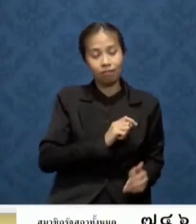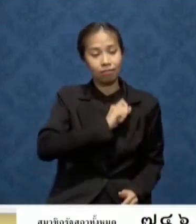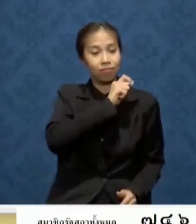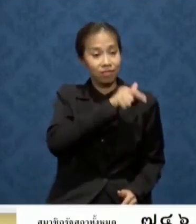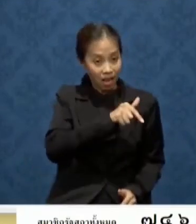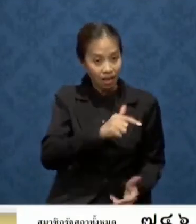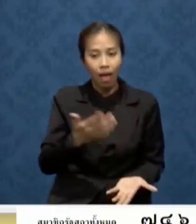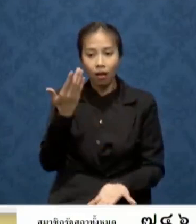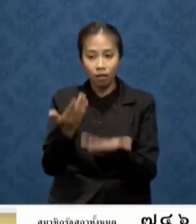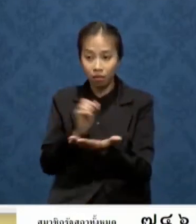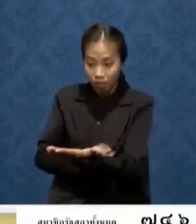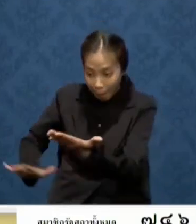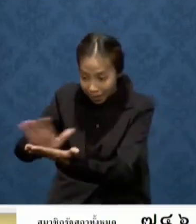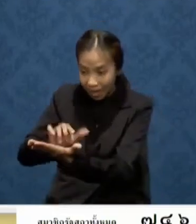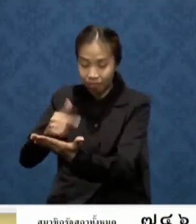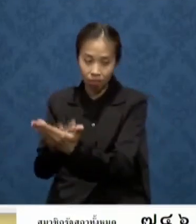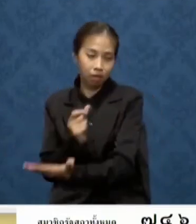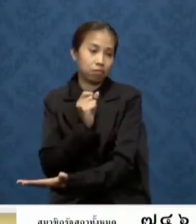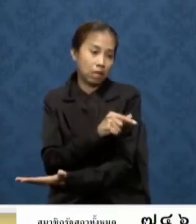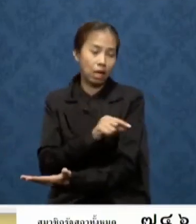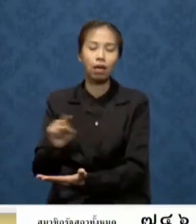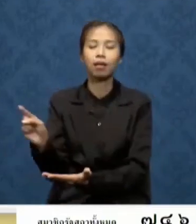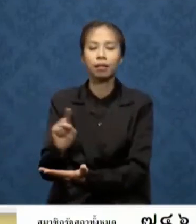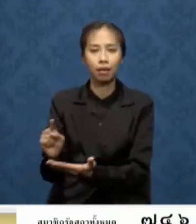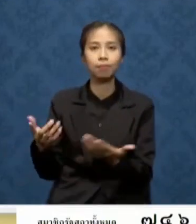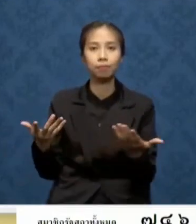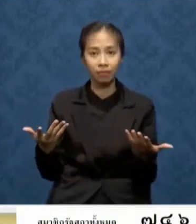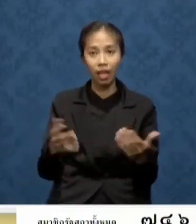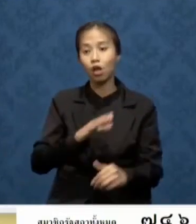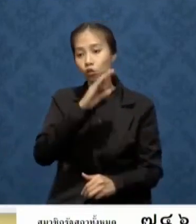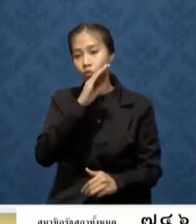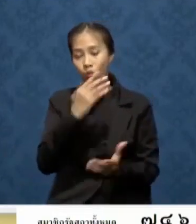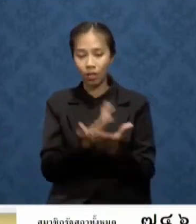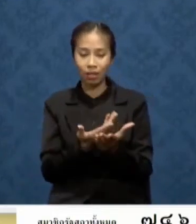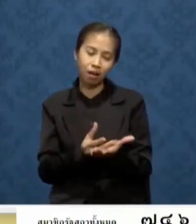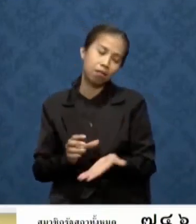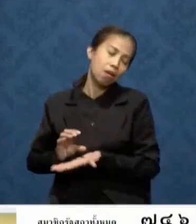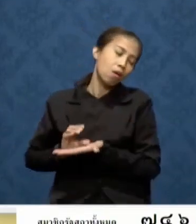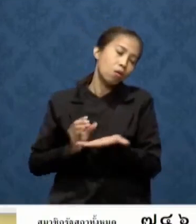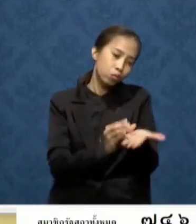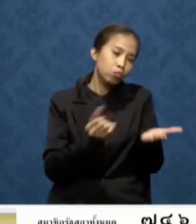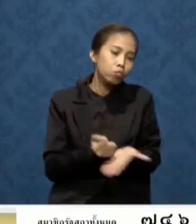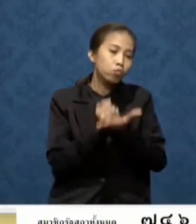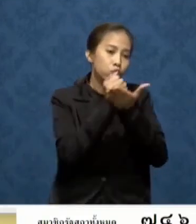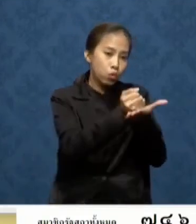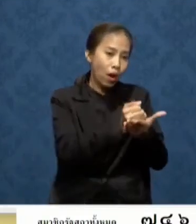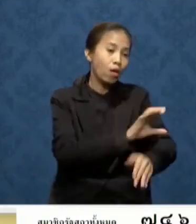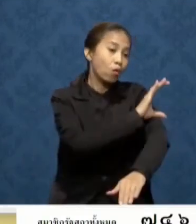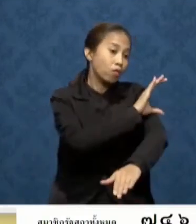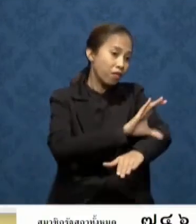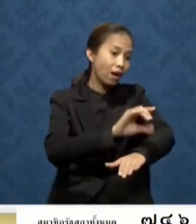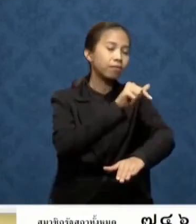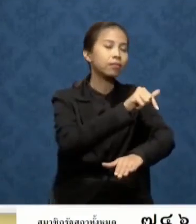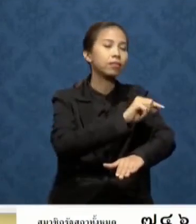ือทุกคนมาช่วยกนจ่ายการที่เทเงินไปอุดหนุนค่ารถไฟ้าเนี่ยกลุมผู้ได้รบประโช์โยตรงก็คือ